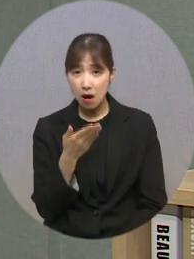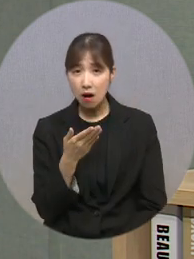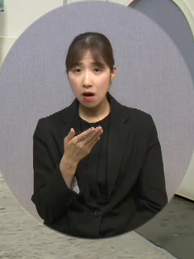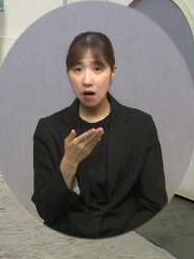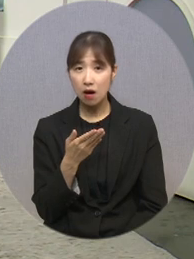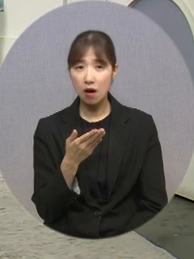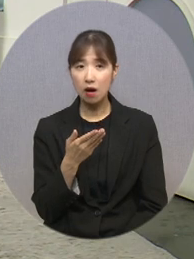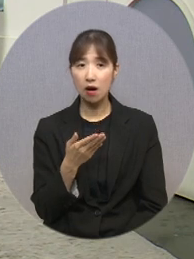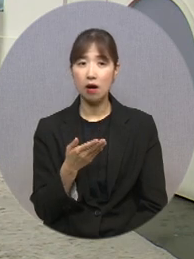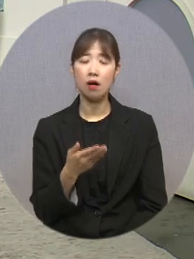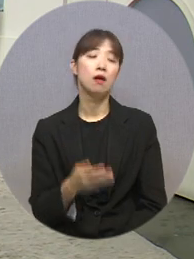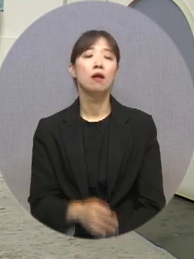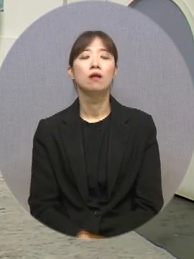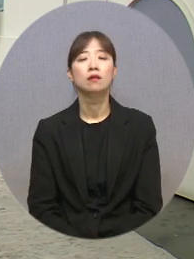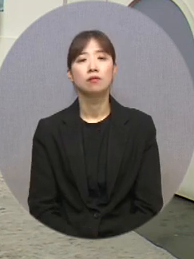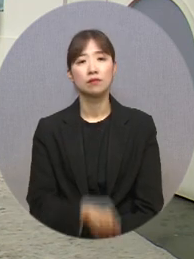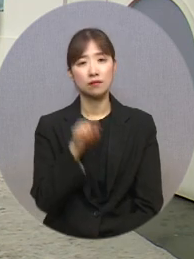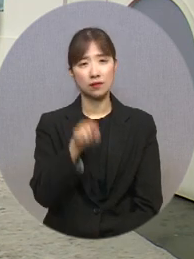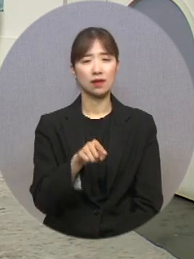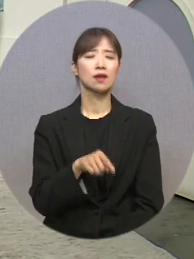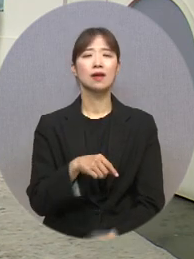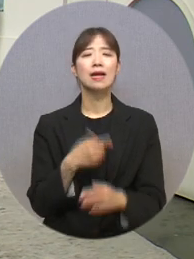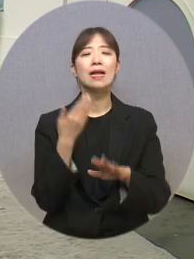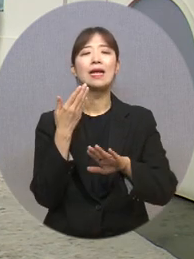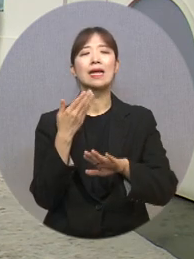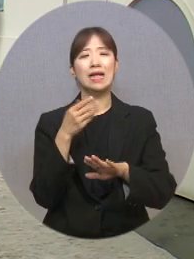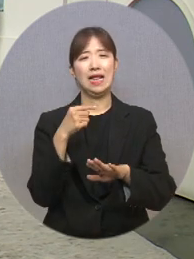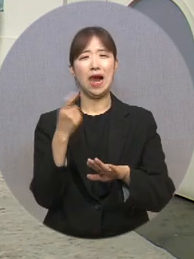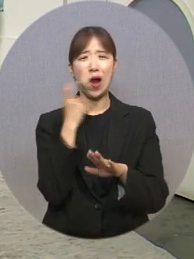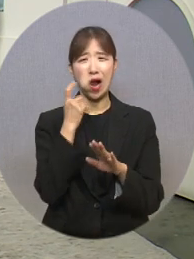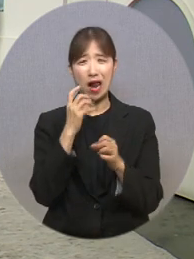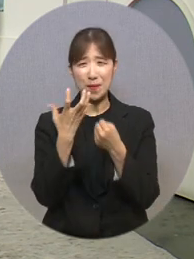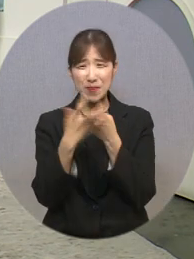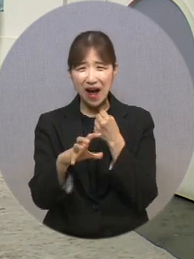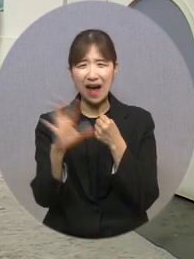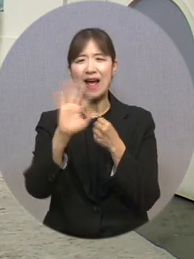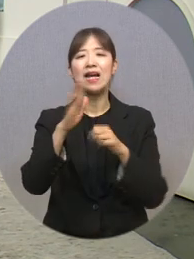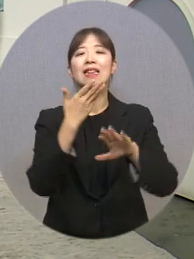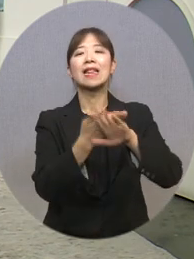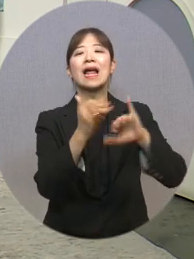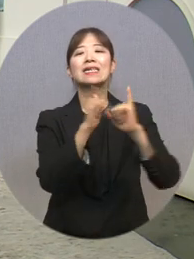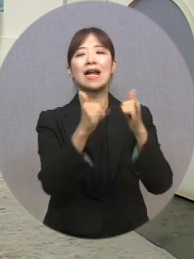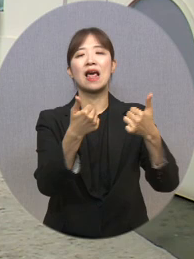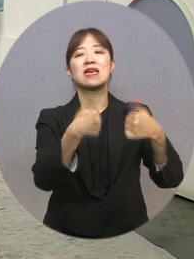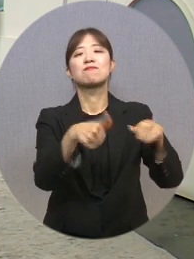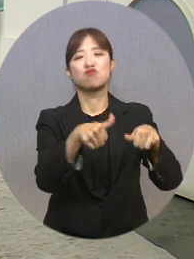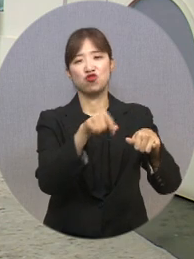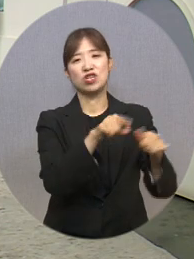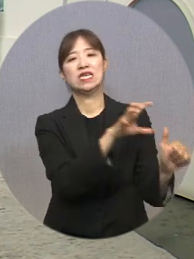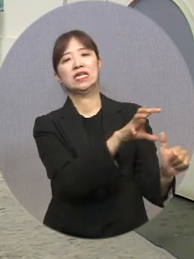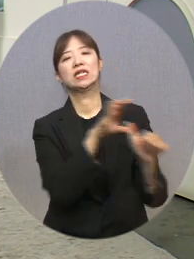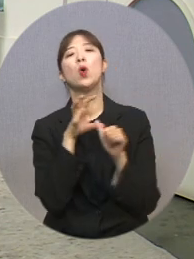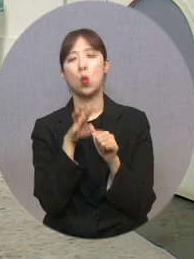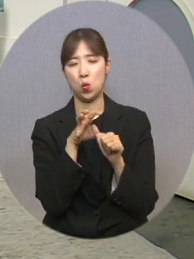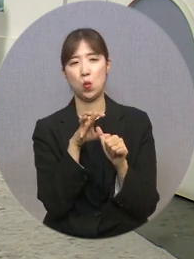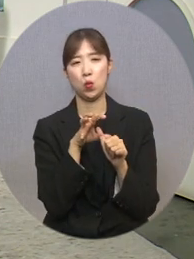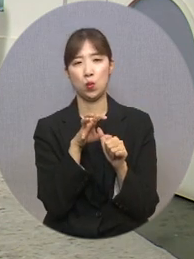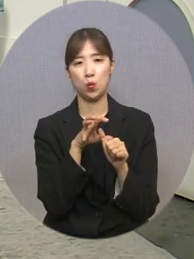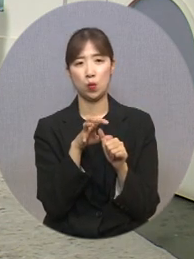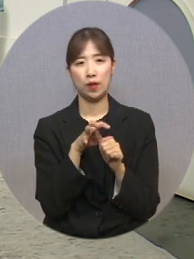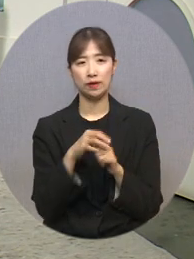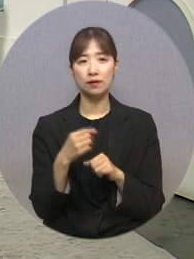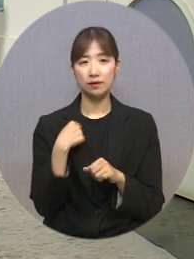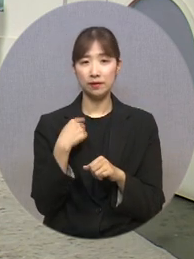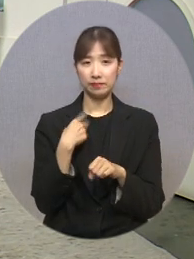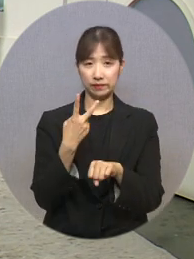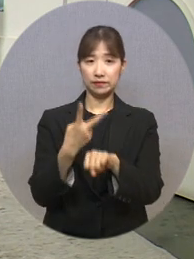있나요? 그거는 차명으로 되는 게 아니고 이제 그 남의 신분증을 이제 아. 해킹을 저 이제 그거죠. 내가 2년